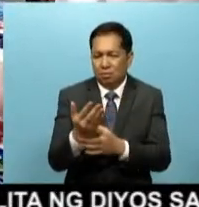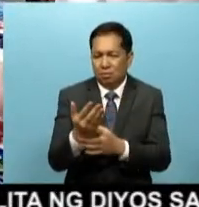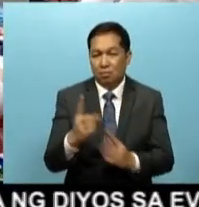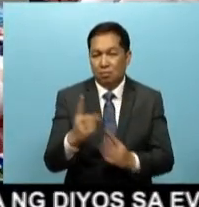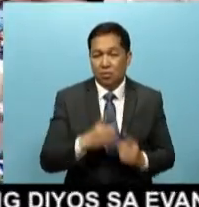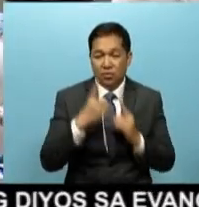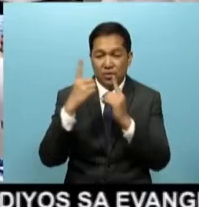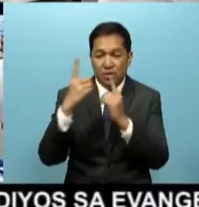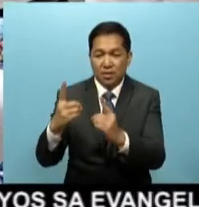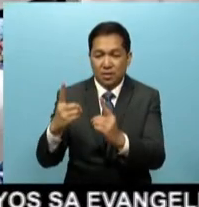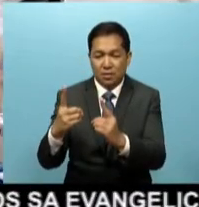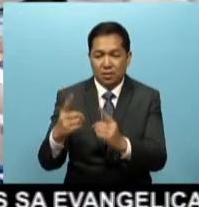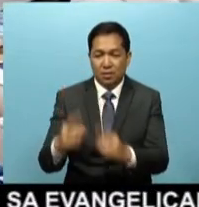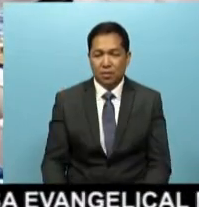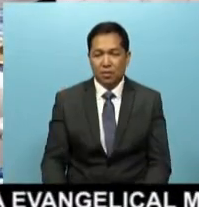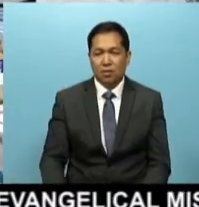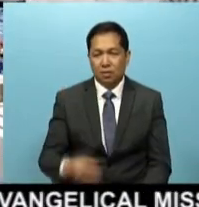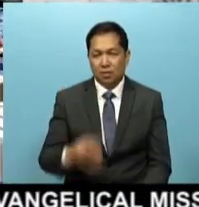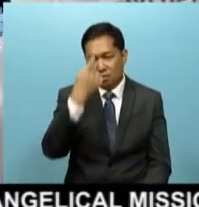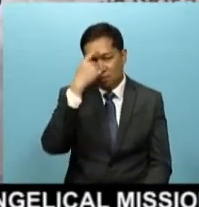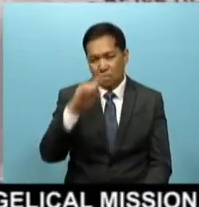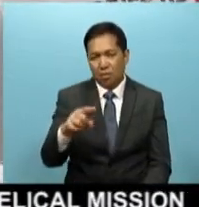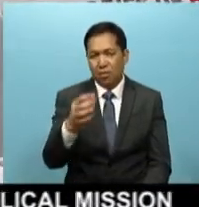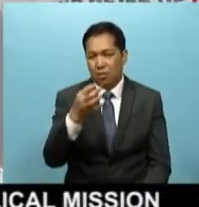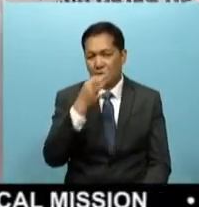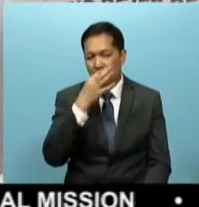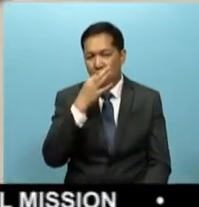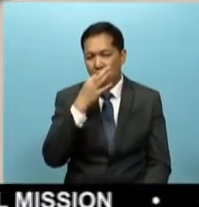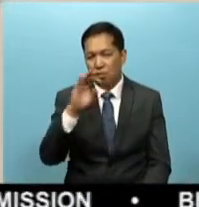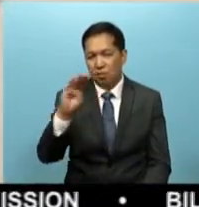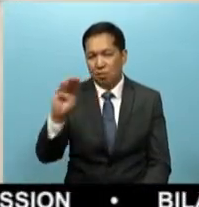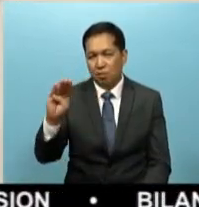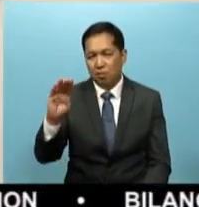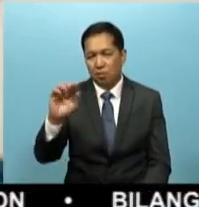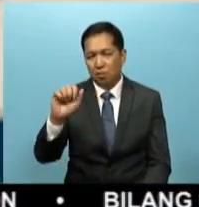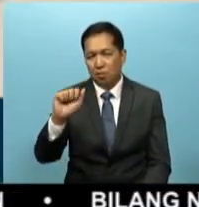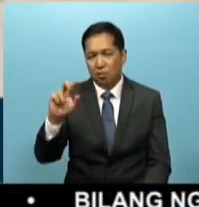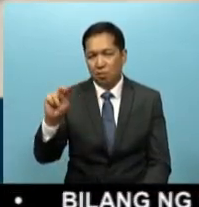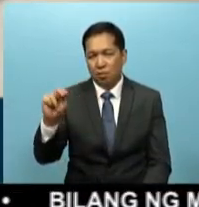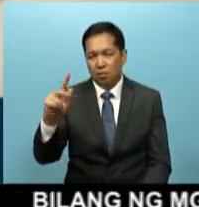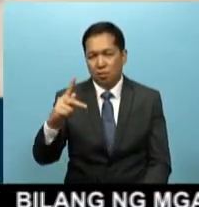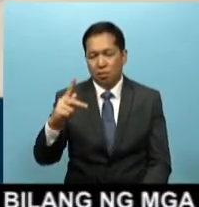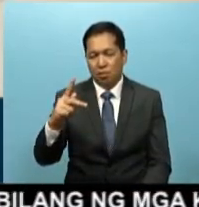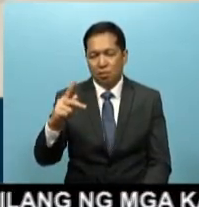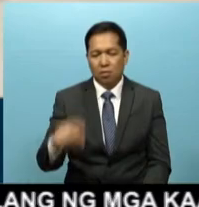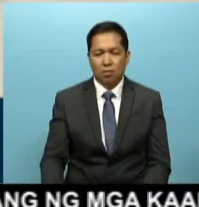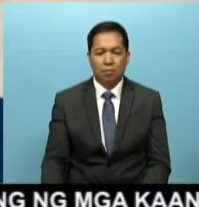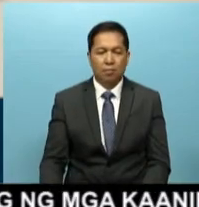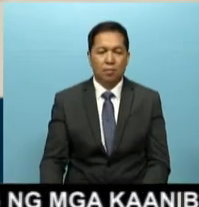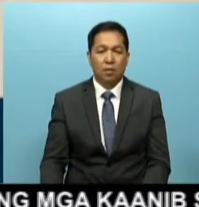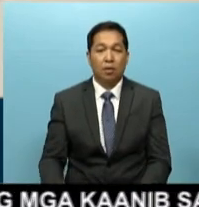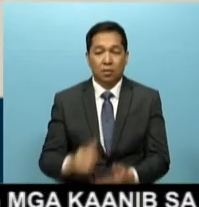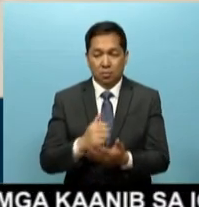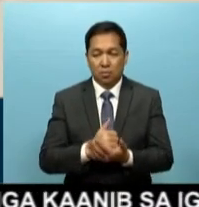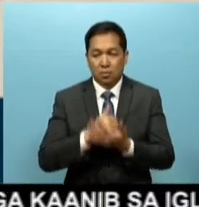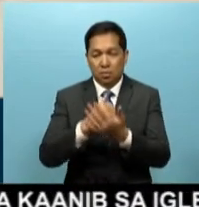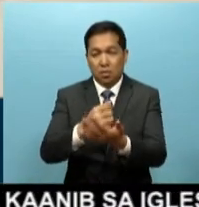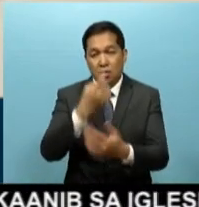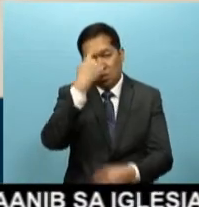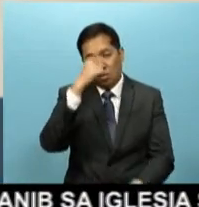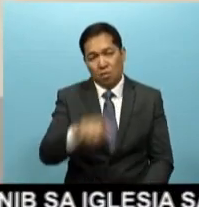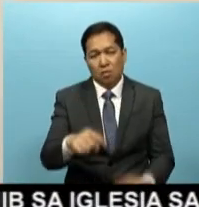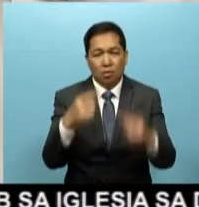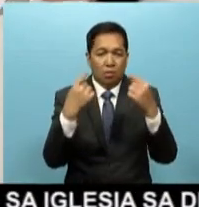pagdodonate sa mga food bank na kagaya nito, nang sa gayon ay makatulong tayo para labanan